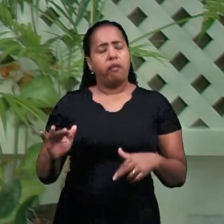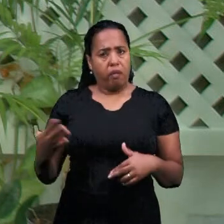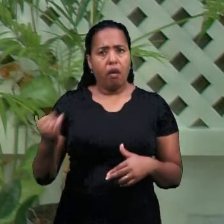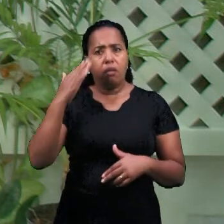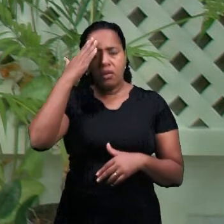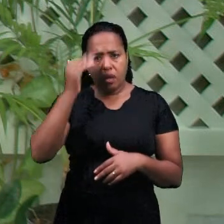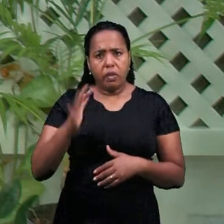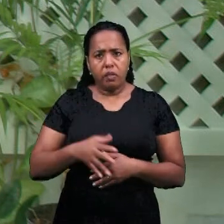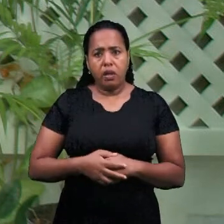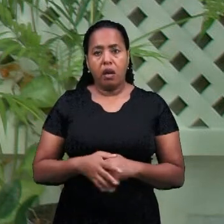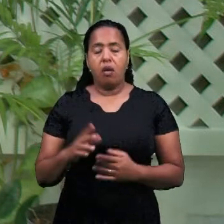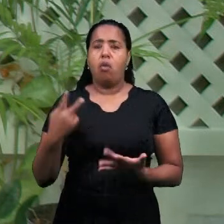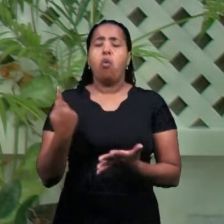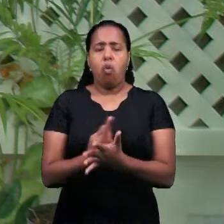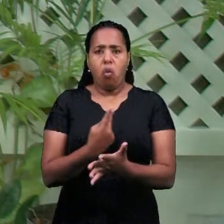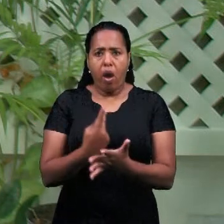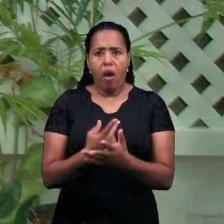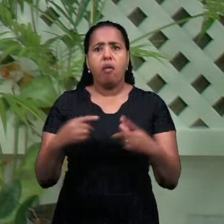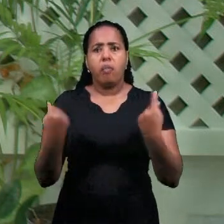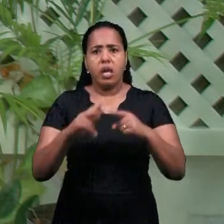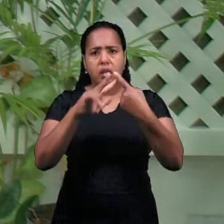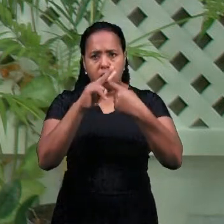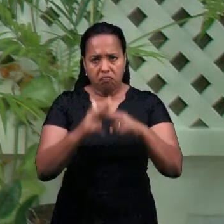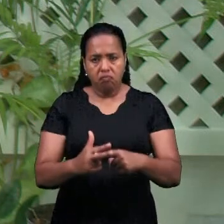L'erreur, il doit être corrigé.